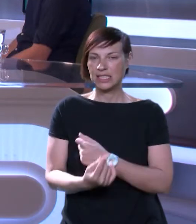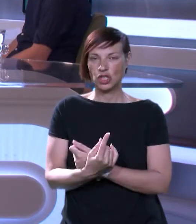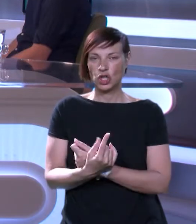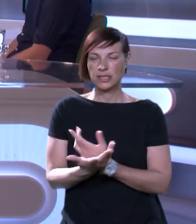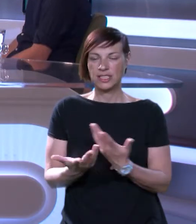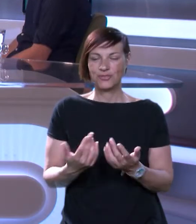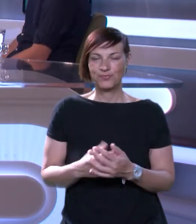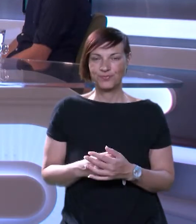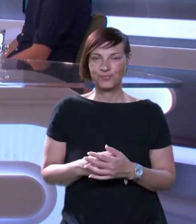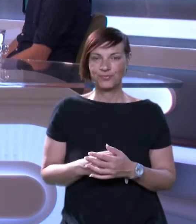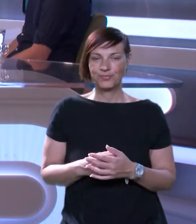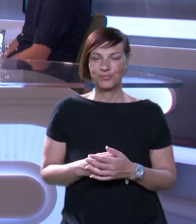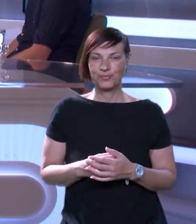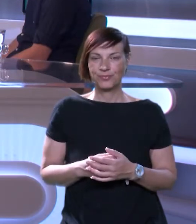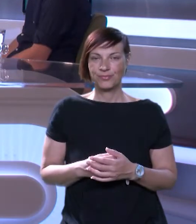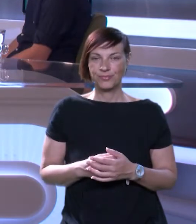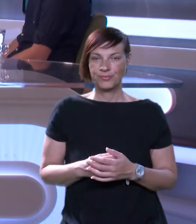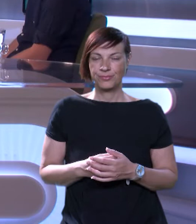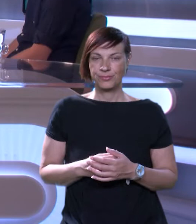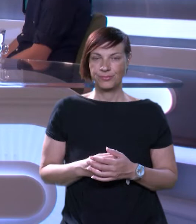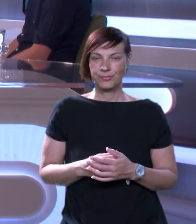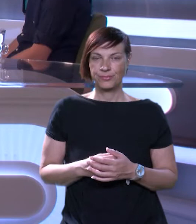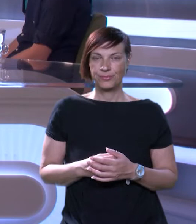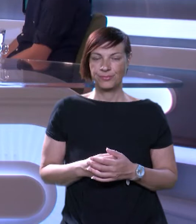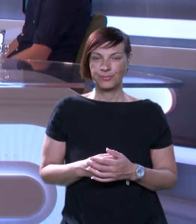desilo. Tako da,